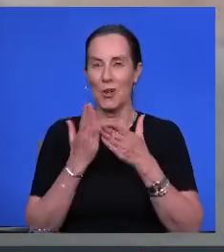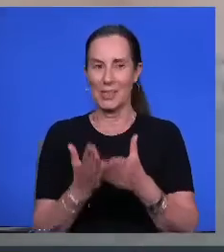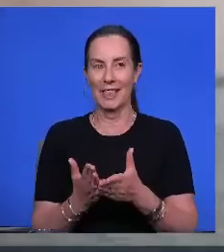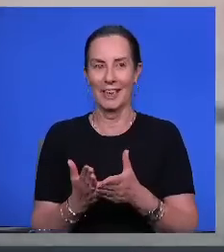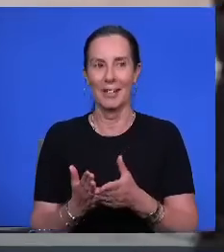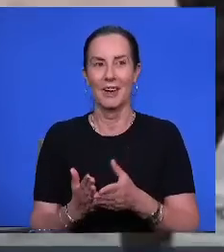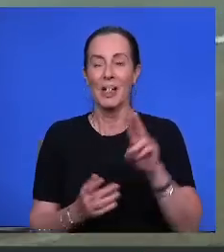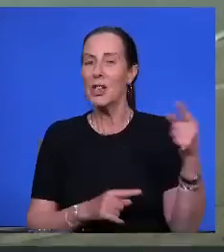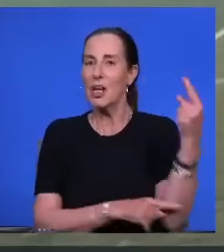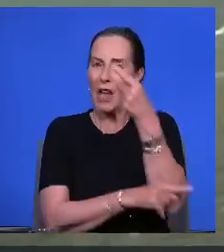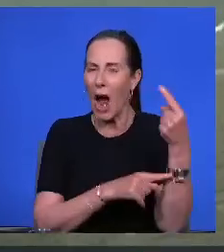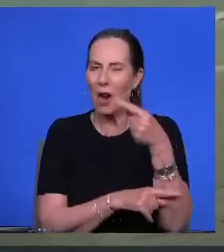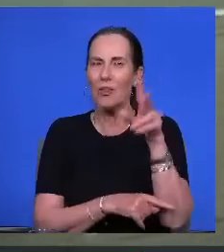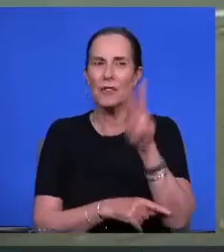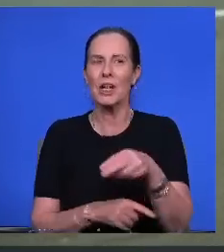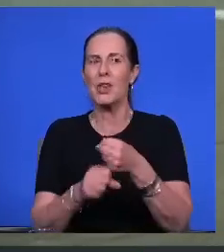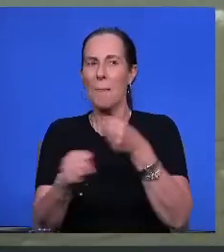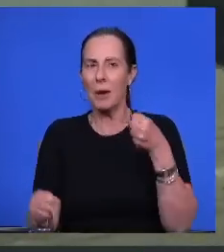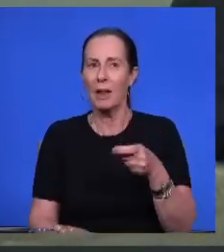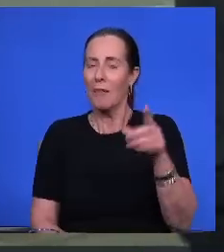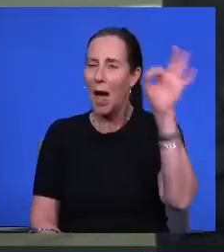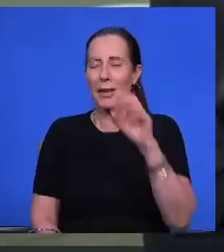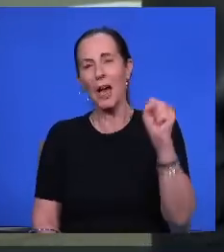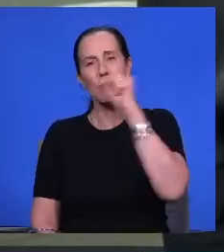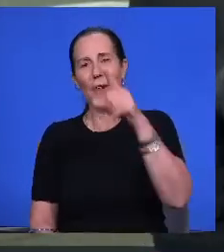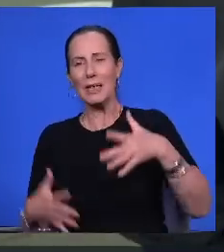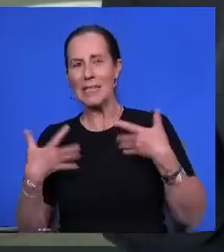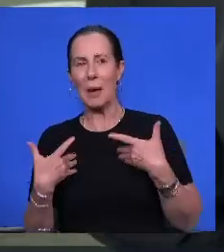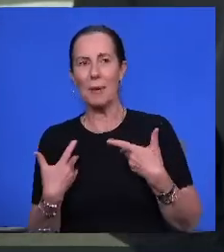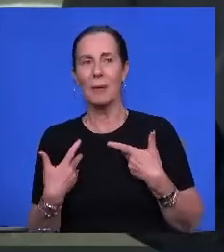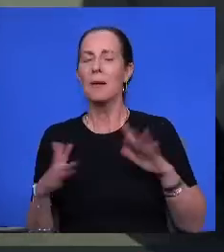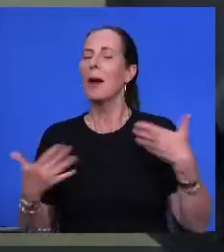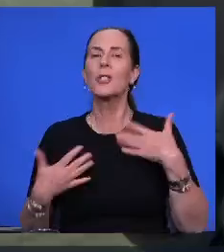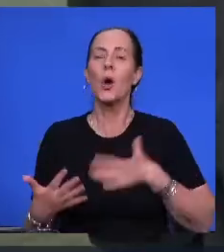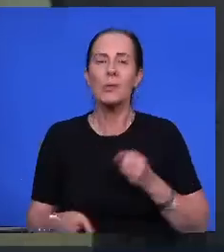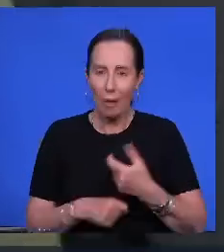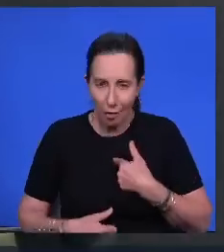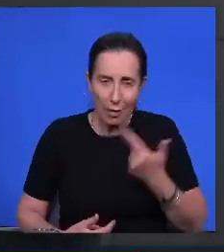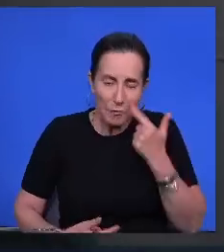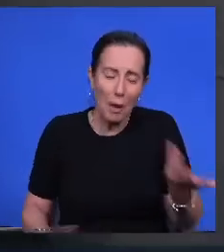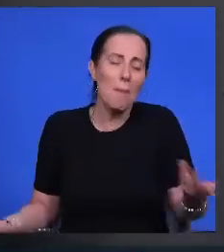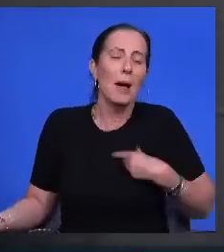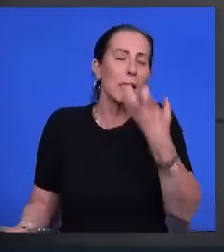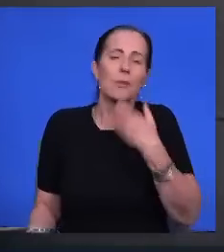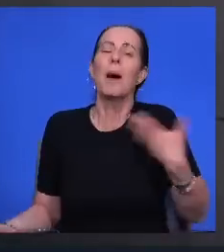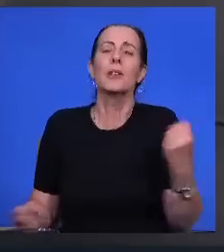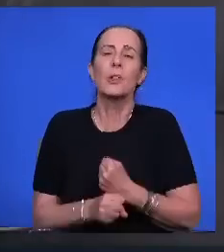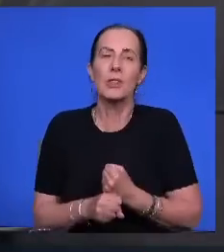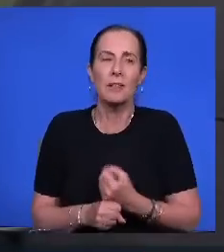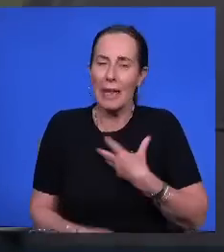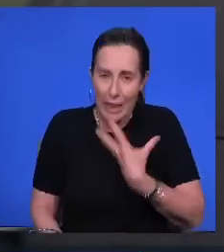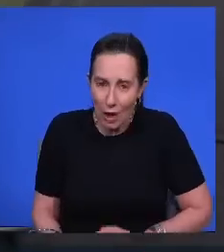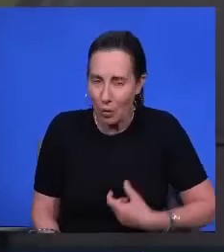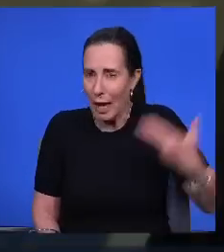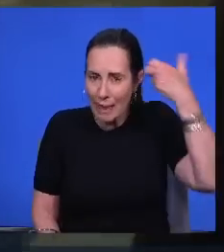רקטות ומתח וזה, ואתה עדיין שר ואופטימי. מה זה שאני אעשה? נזכה ויעצו ויקז זיכאון ויתאבד ויחשור על